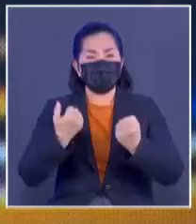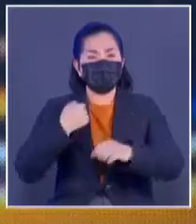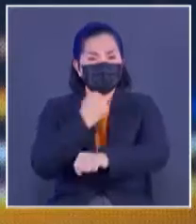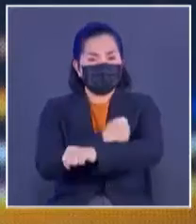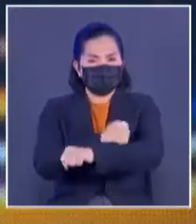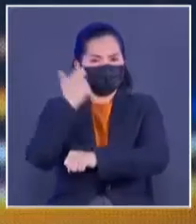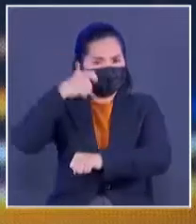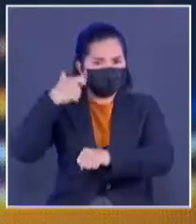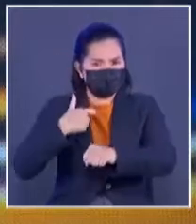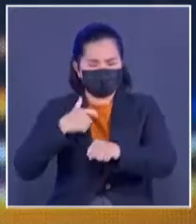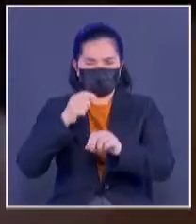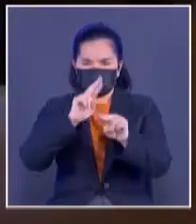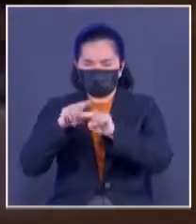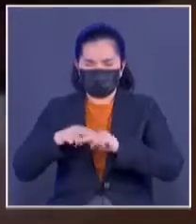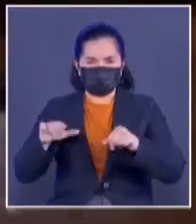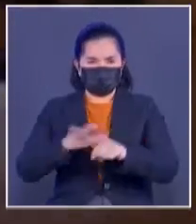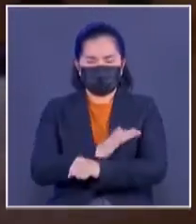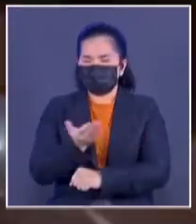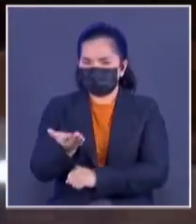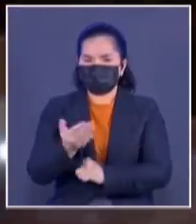านชาวเมียนมาทั้งคันครับ